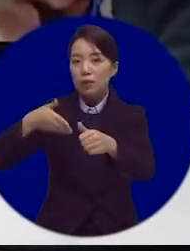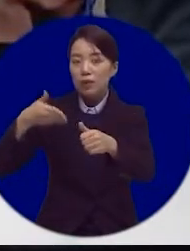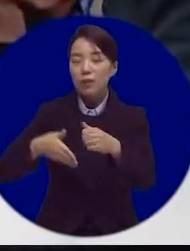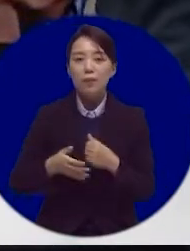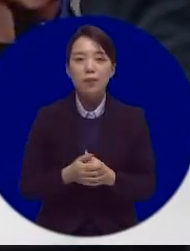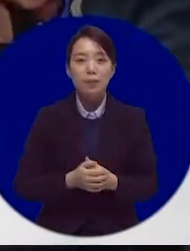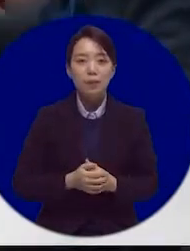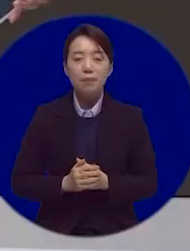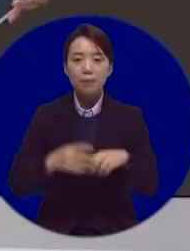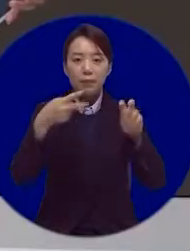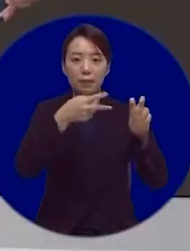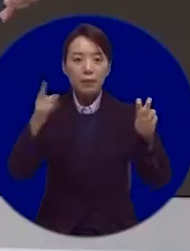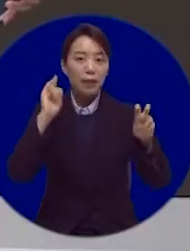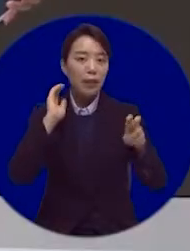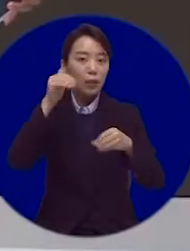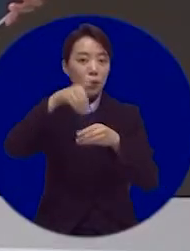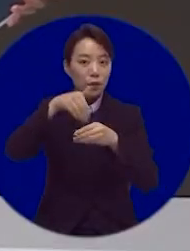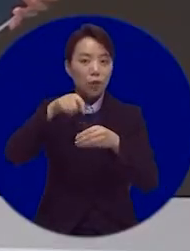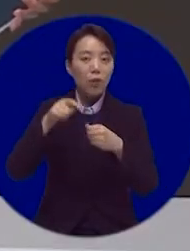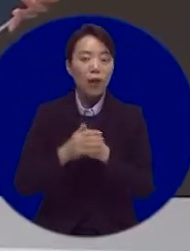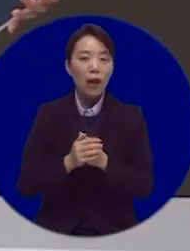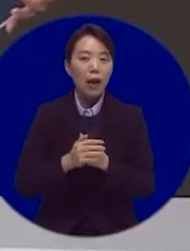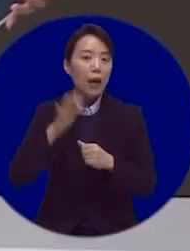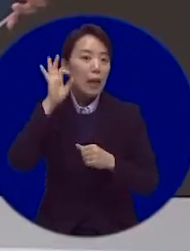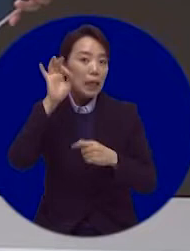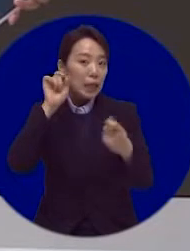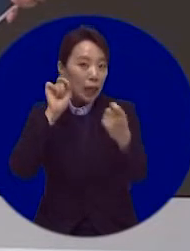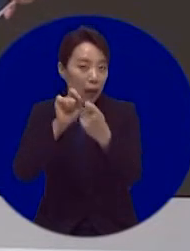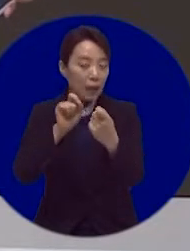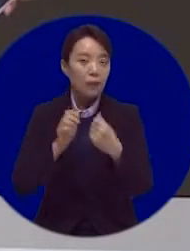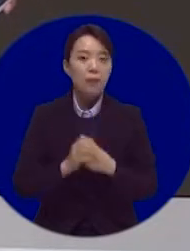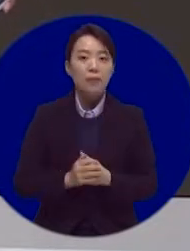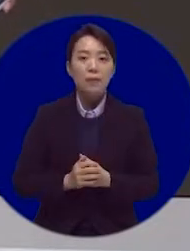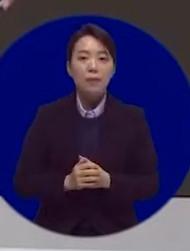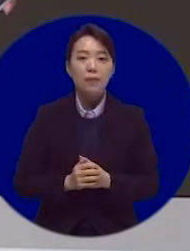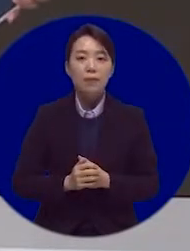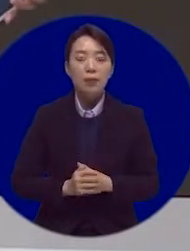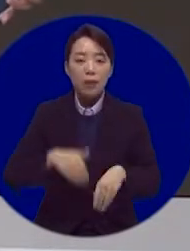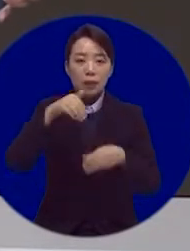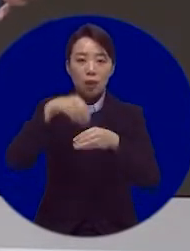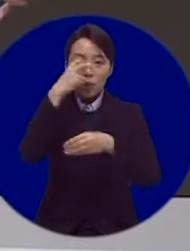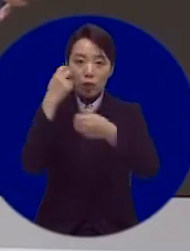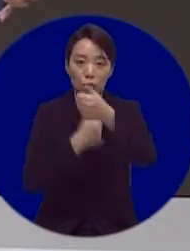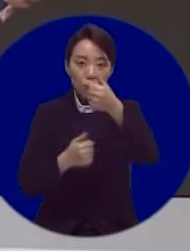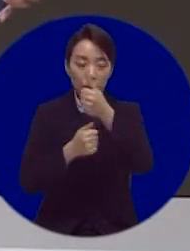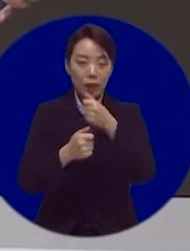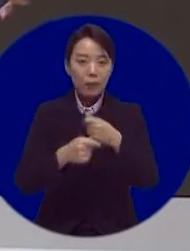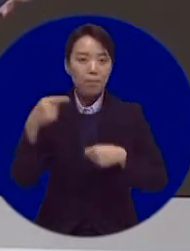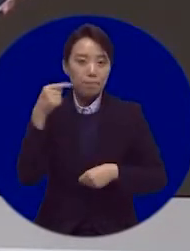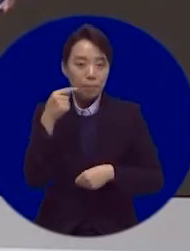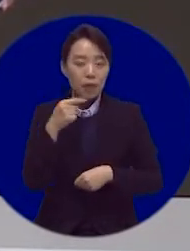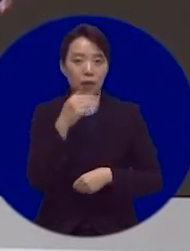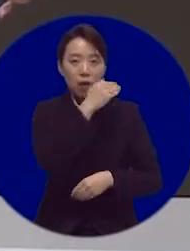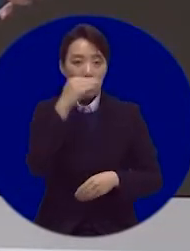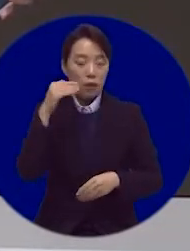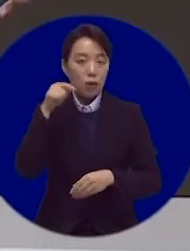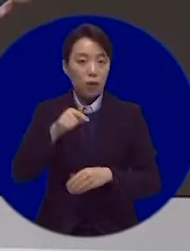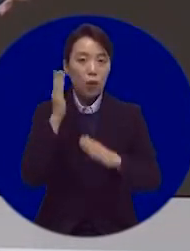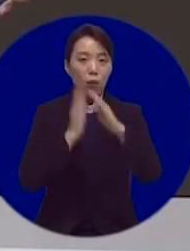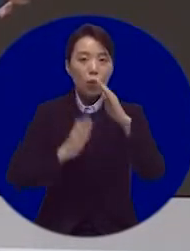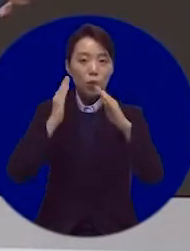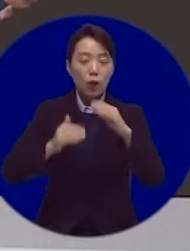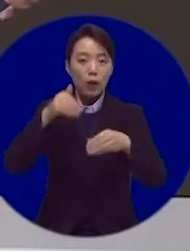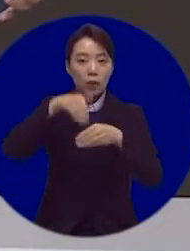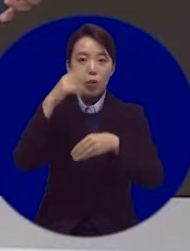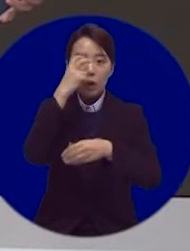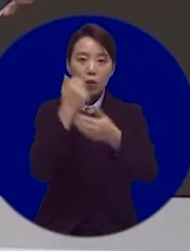당부했습니다. 제20대 대통령 선거가 열흘도 채 남지 않았습니다. 선거관리위원회는 엄정 중립의 자세로